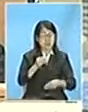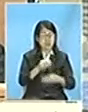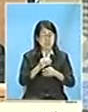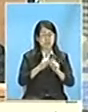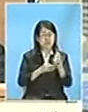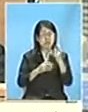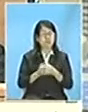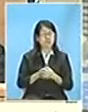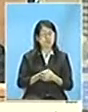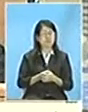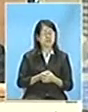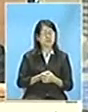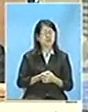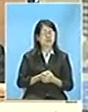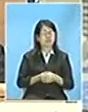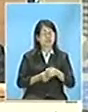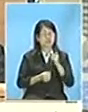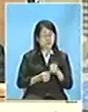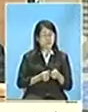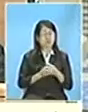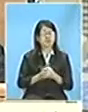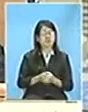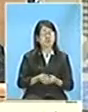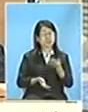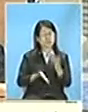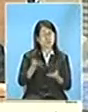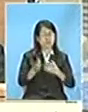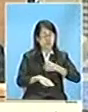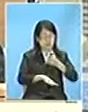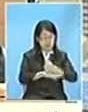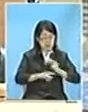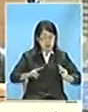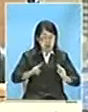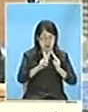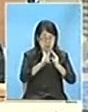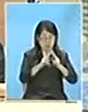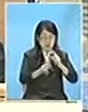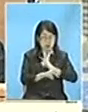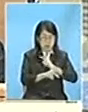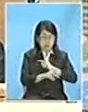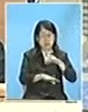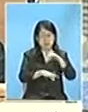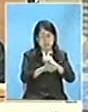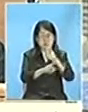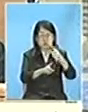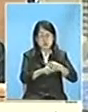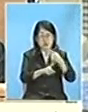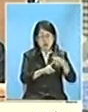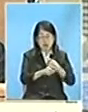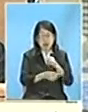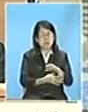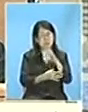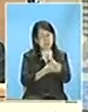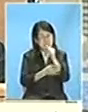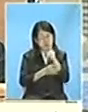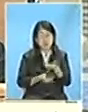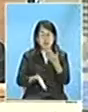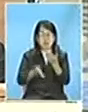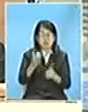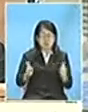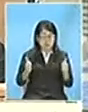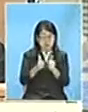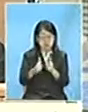อยู่ในการรักษาการหรือกำกับดูแลของรัฐมนตรีว่าการกระทรวงศึกษาก็ดีหรือจะขอให้มีการกำกับดูแลร่วมระหว่างรั